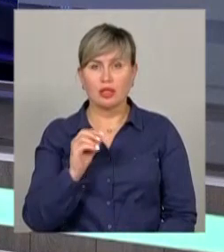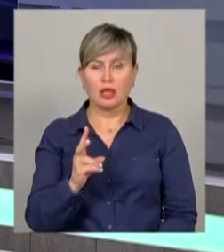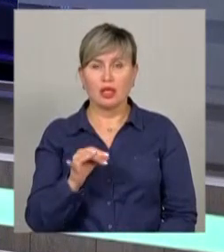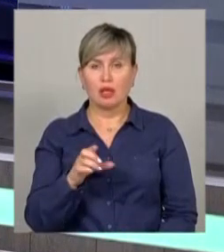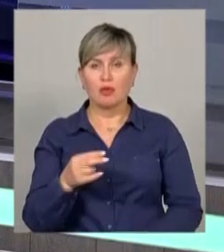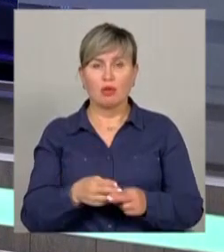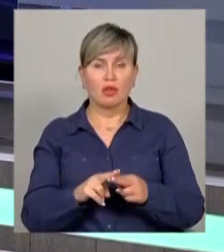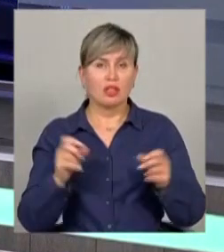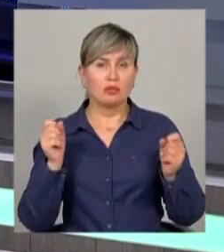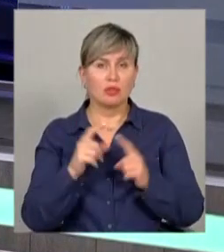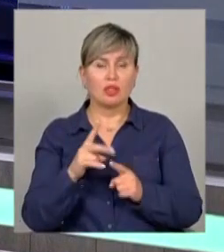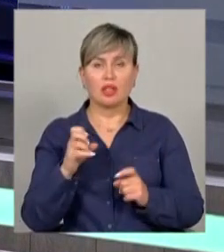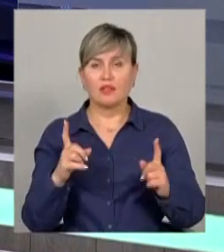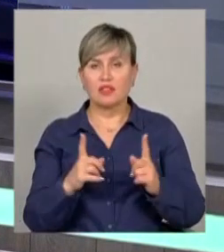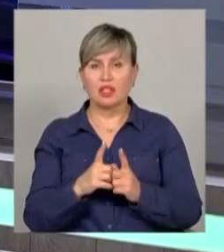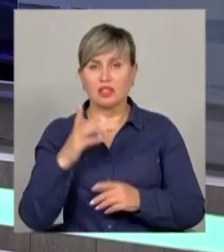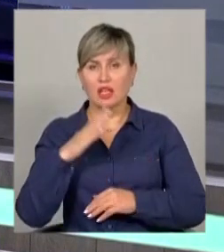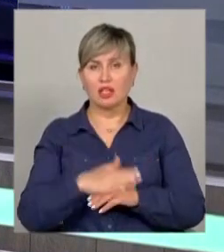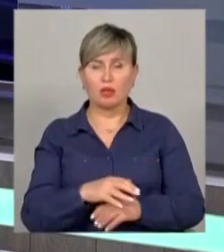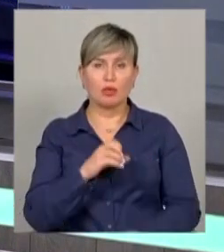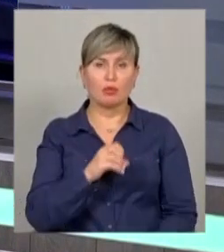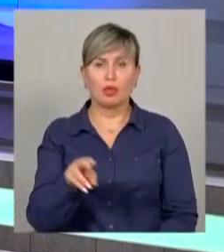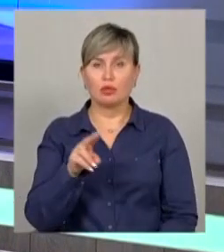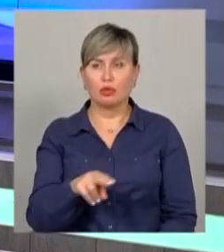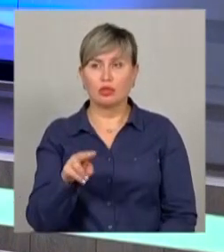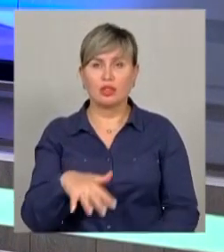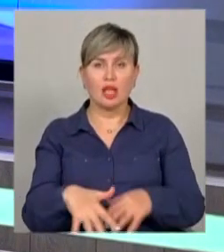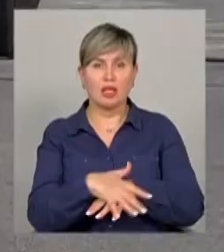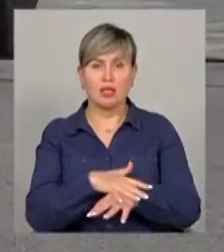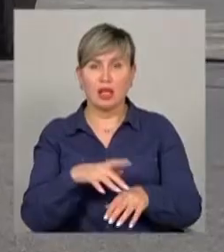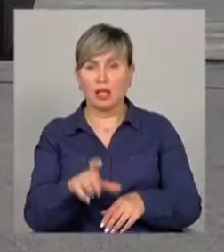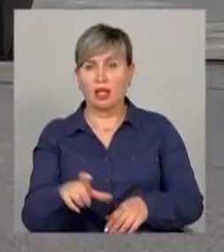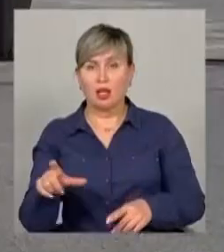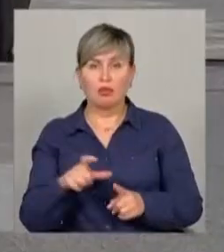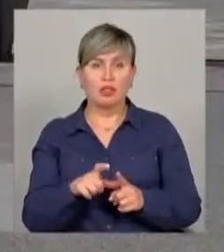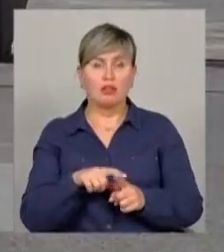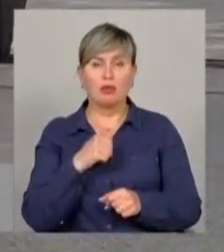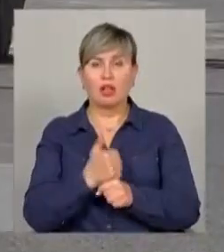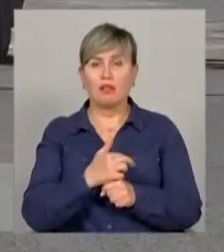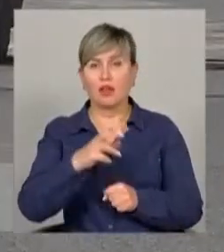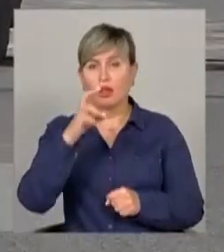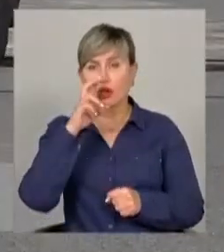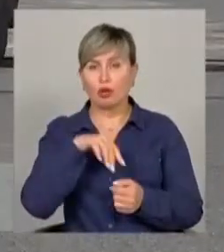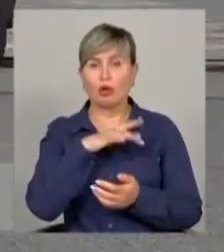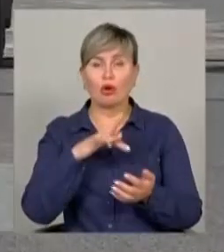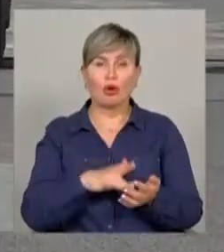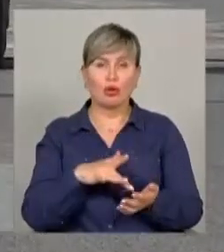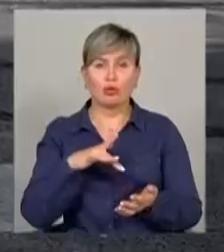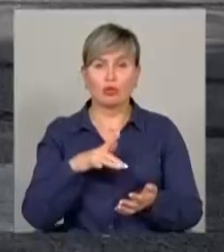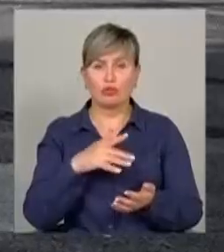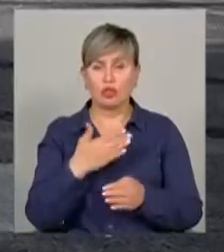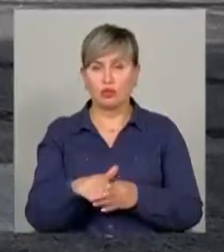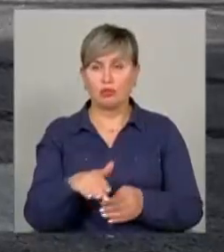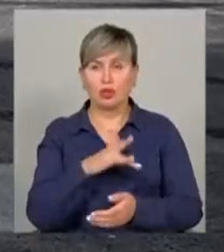этом стало известно на очередной встрече акима Ербулата Досаева с населением. По словам главы города, вскоре в центральной части